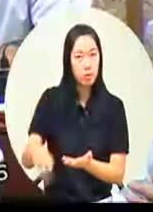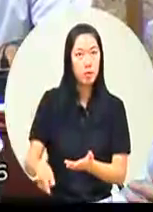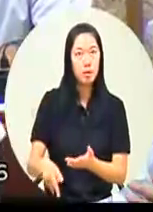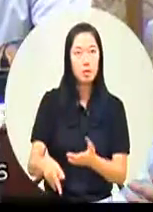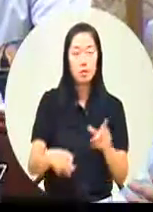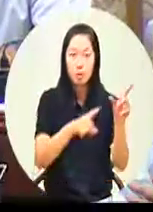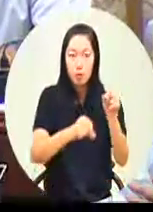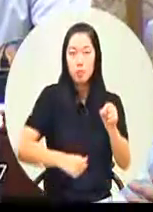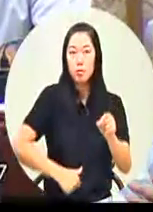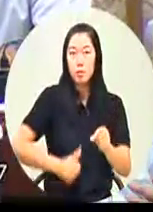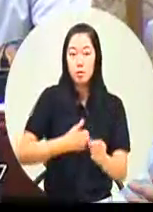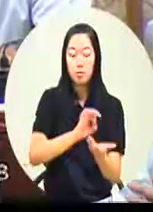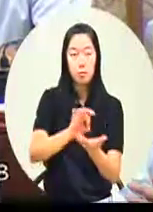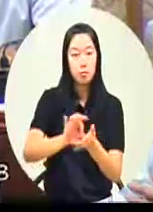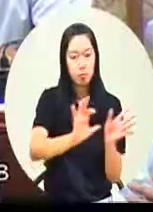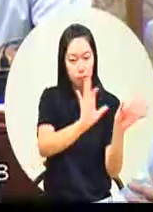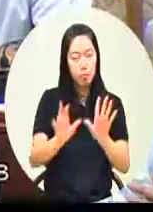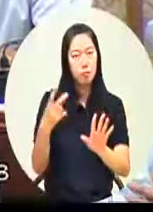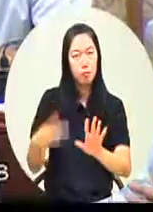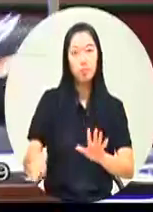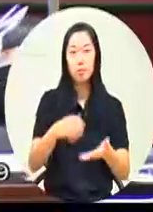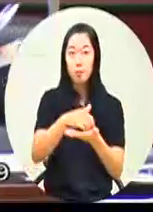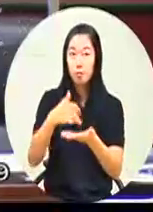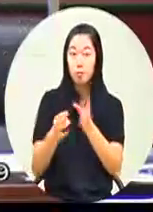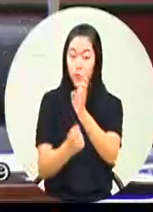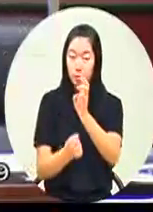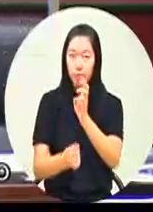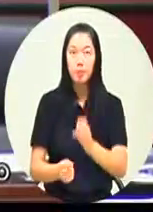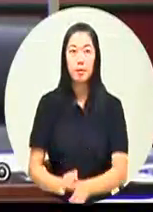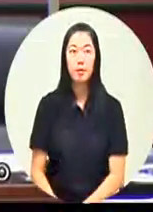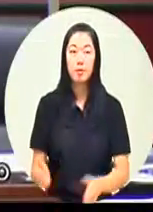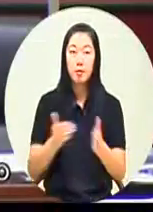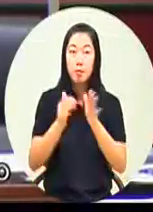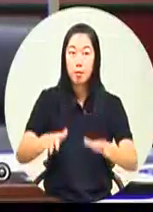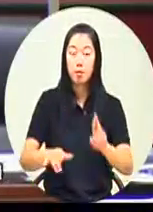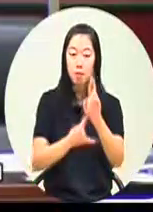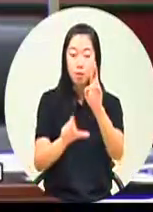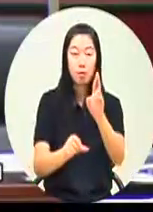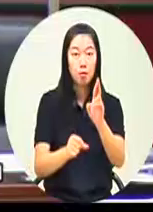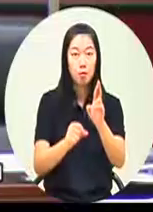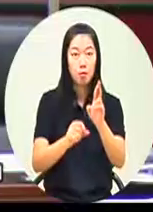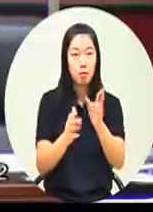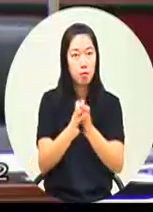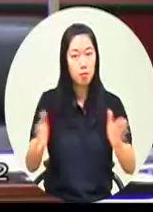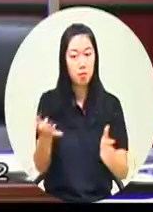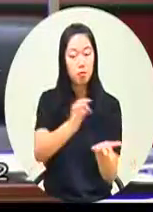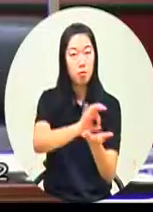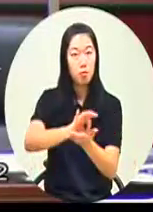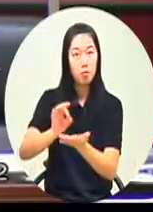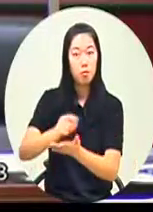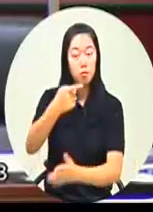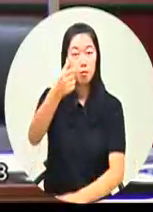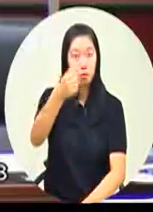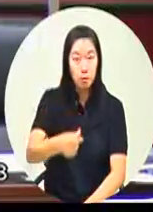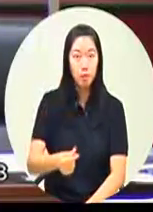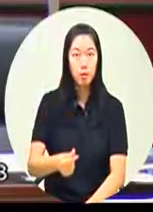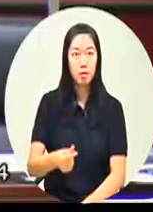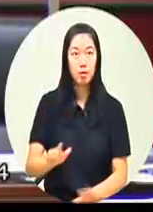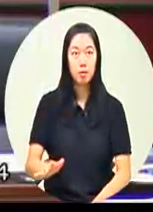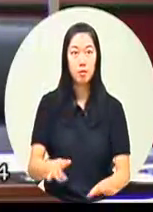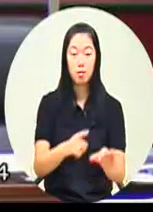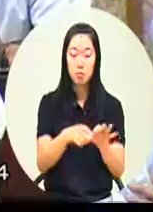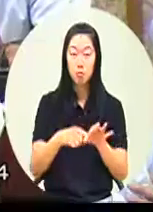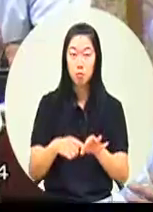它实质的一个支出的部分再做计算。 到现在12个月都是花1亿多，支出1亿多啊，收入是零，是不是这